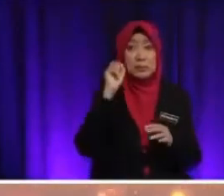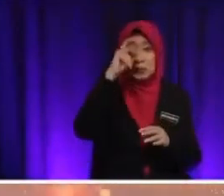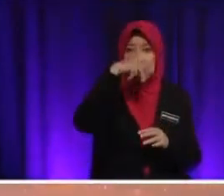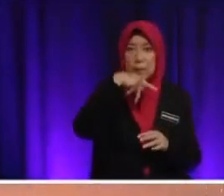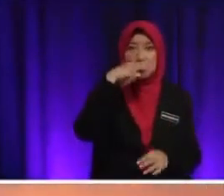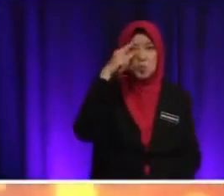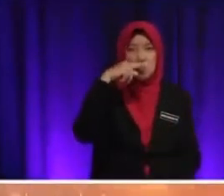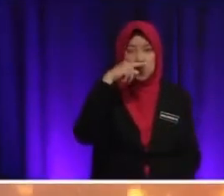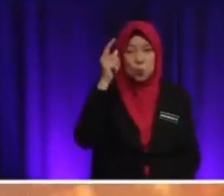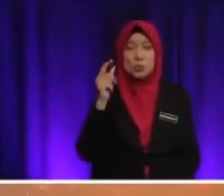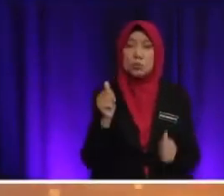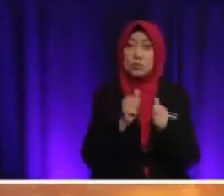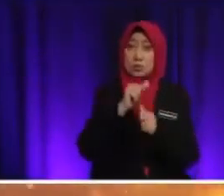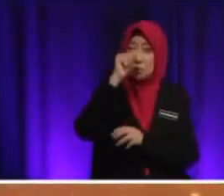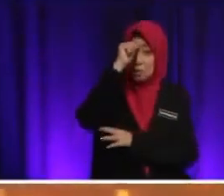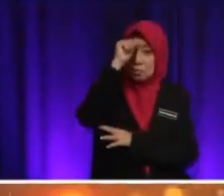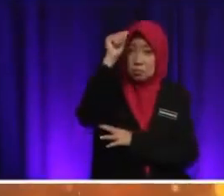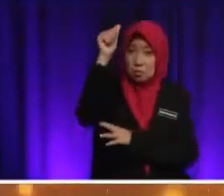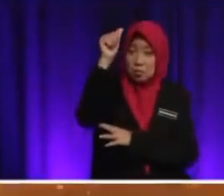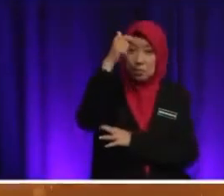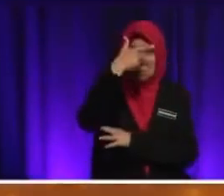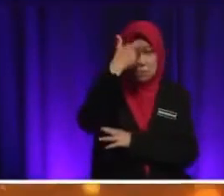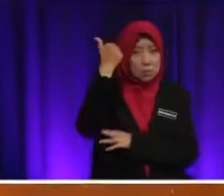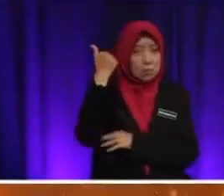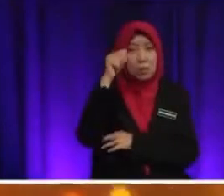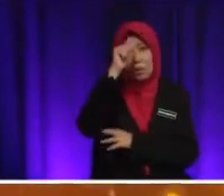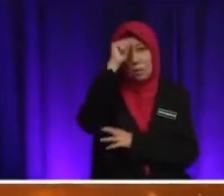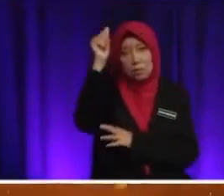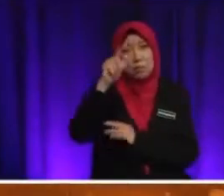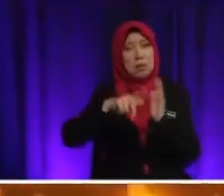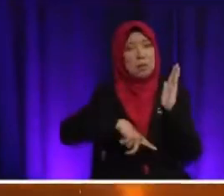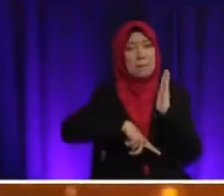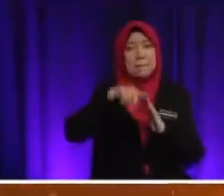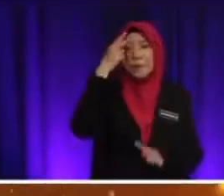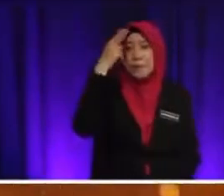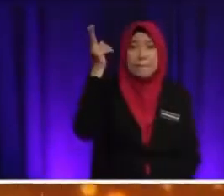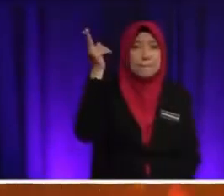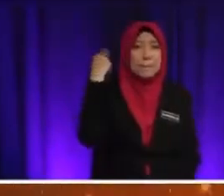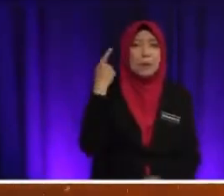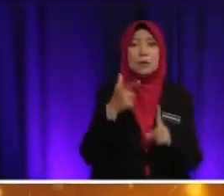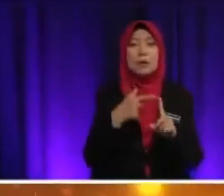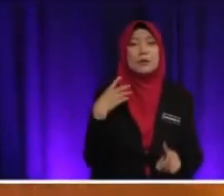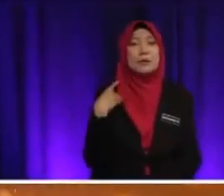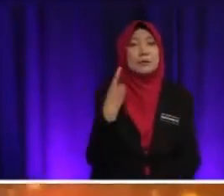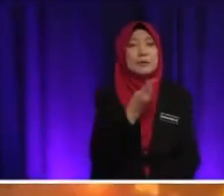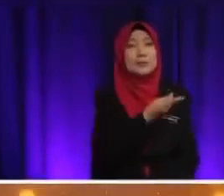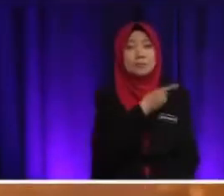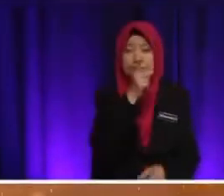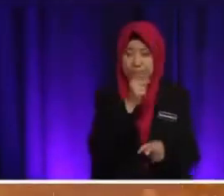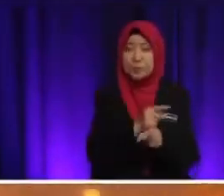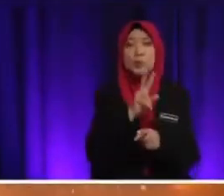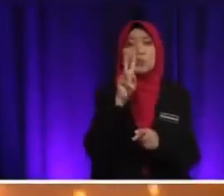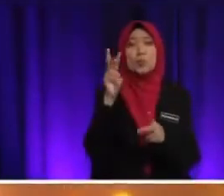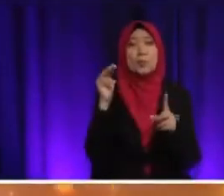bersikap sombong terhadap Allah kerana Allah lebih hebat dari kita. Masya Allah. Dua markah untuk